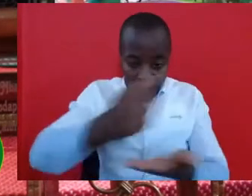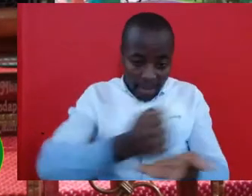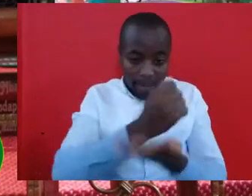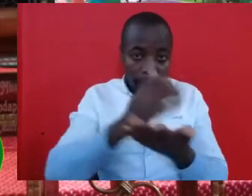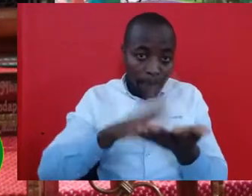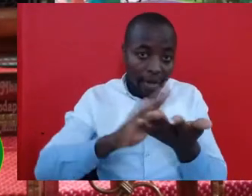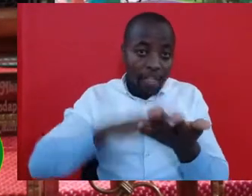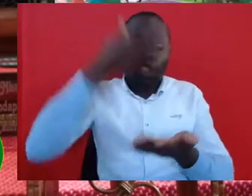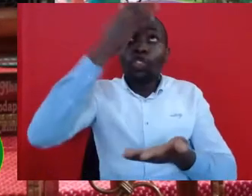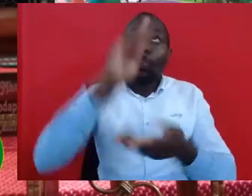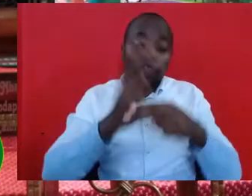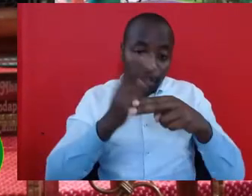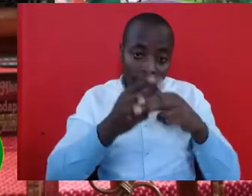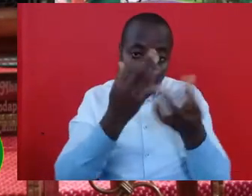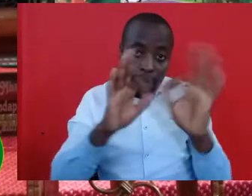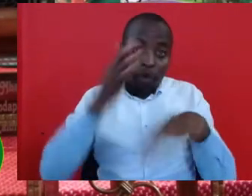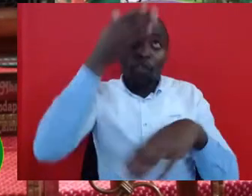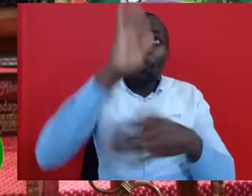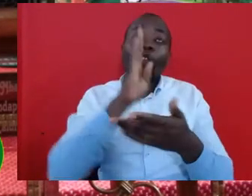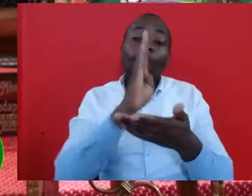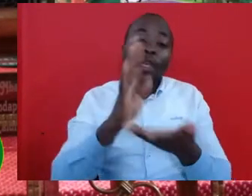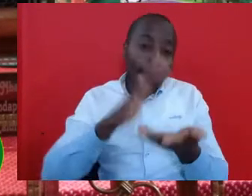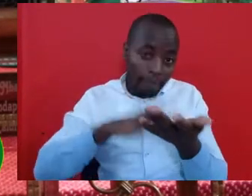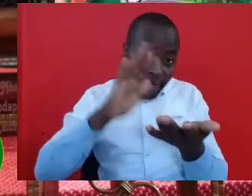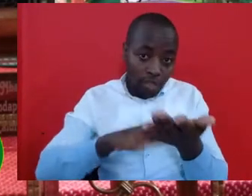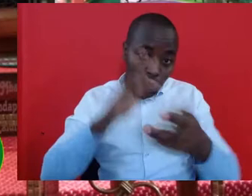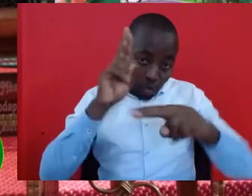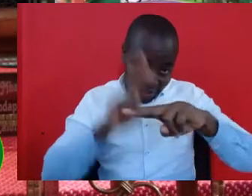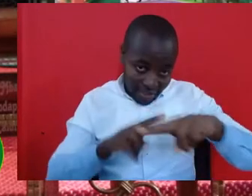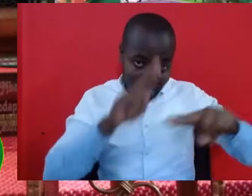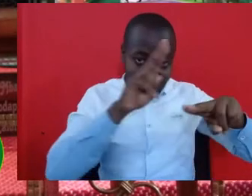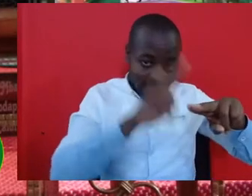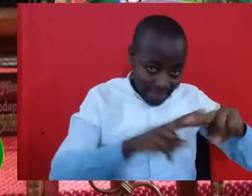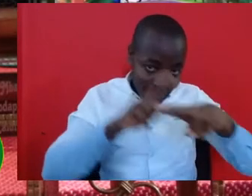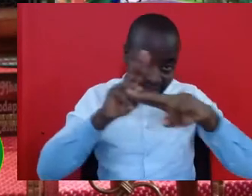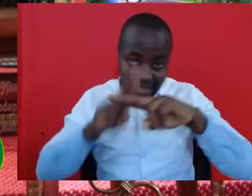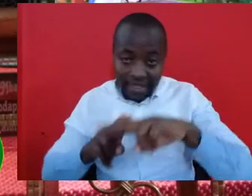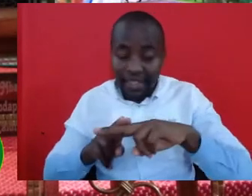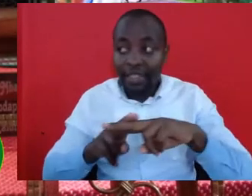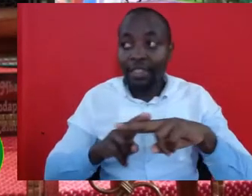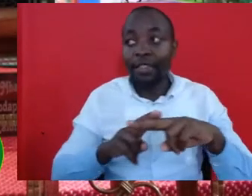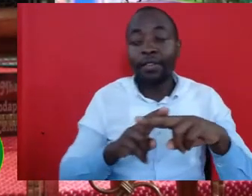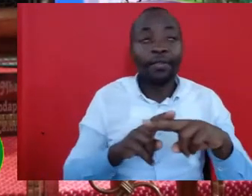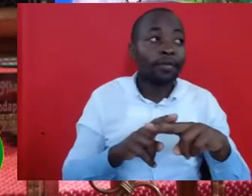Msifuni Bwana. Jina la Bwana lisifiwe. Tuketi, tusikie somo.